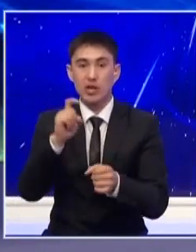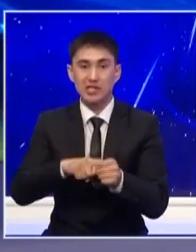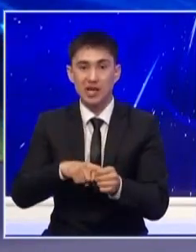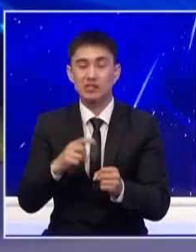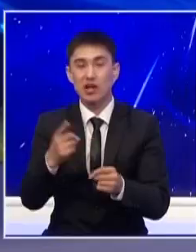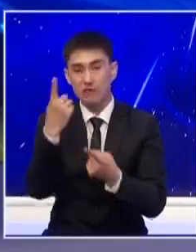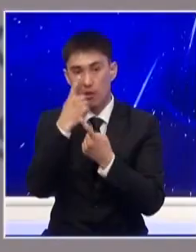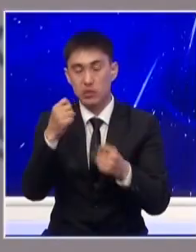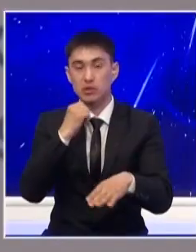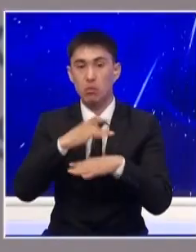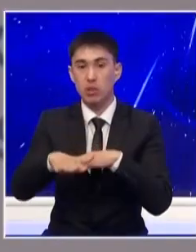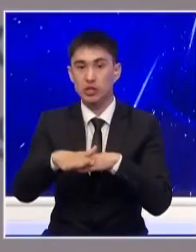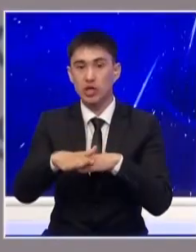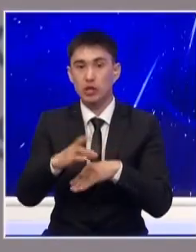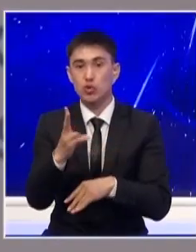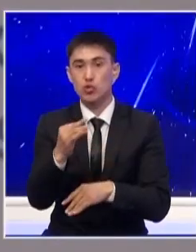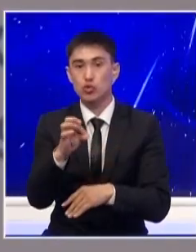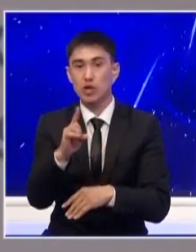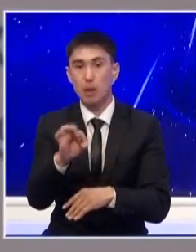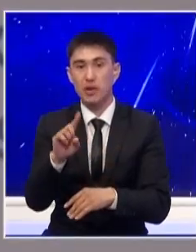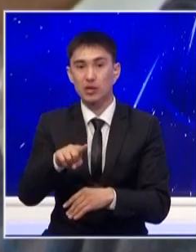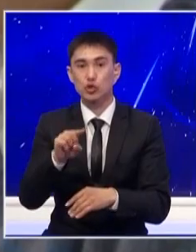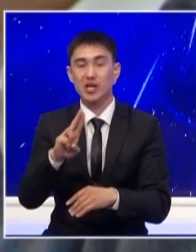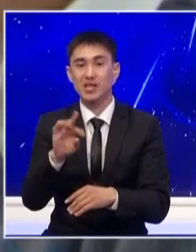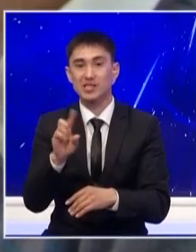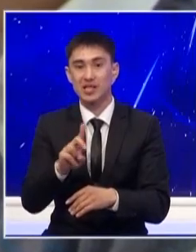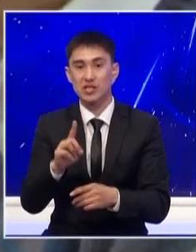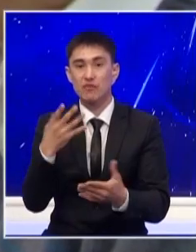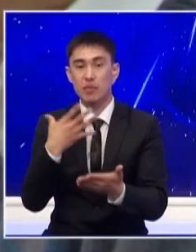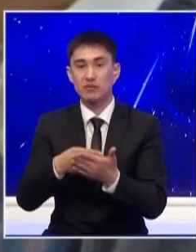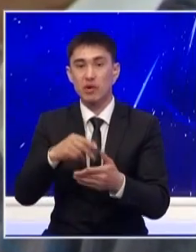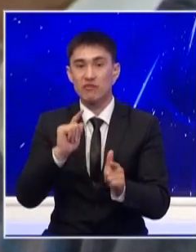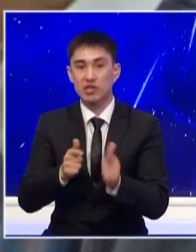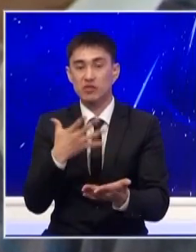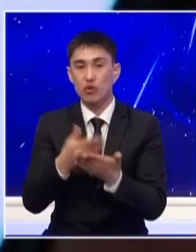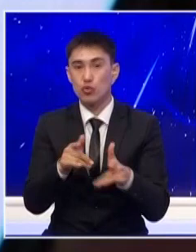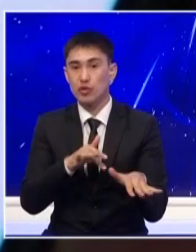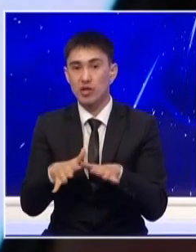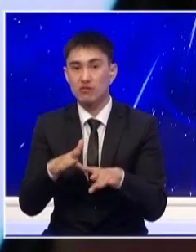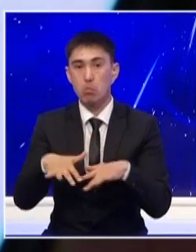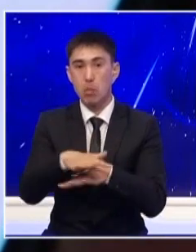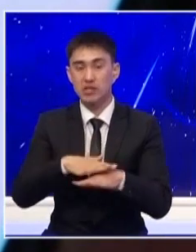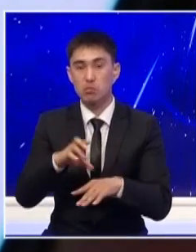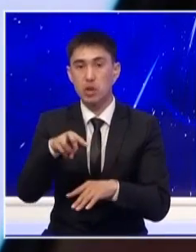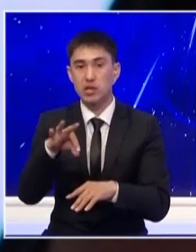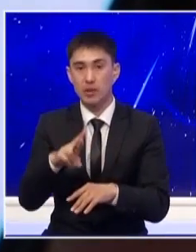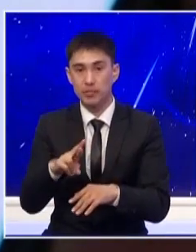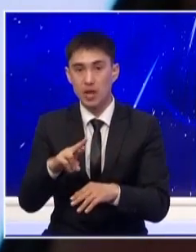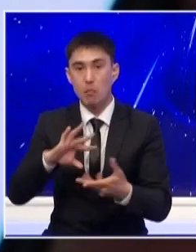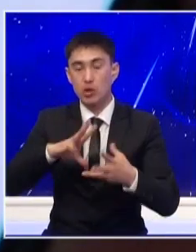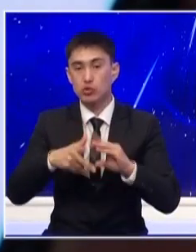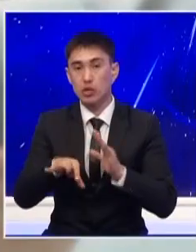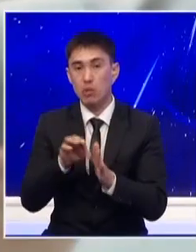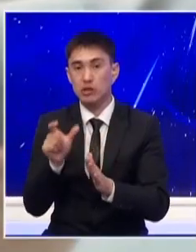специальную регистрацию на информационной площадке newshub.kz и подтвердить свою деятельность в масс-медиа. По